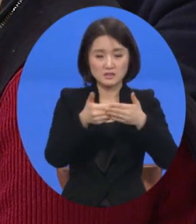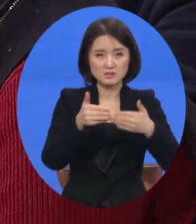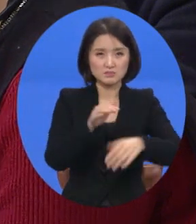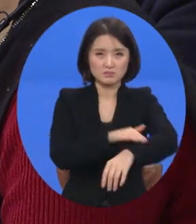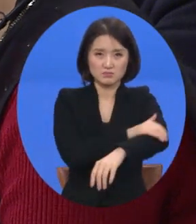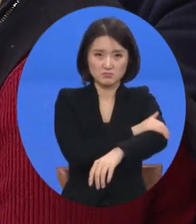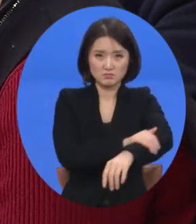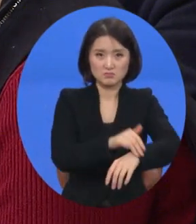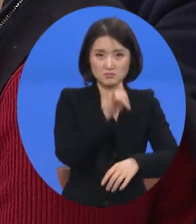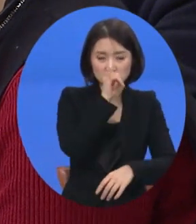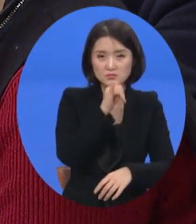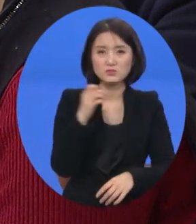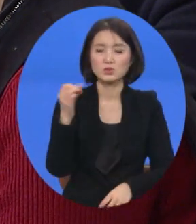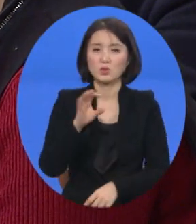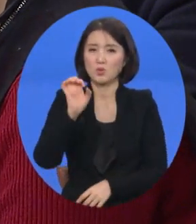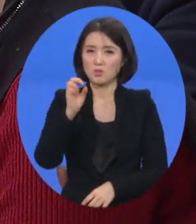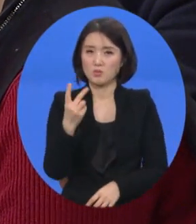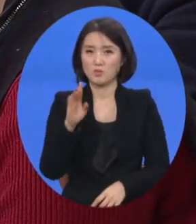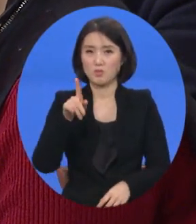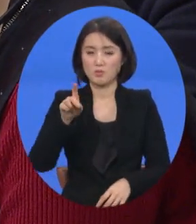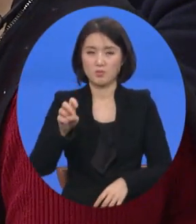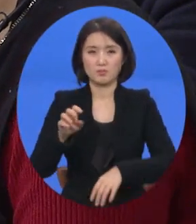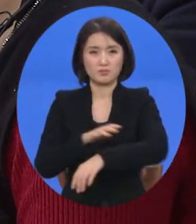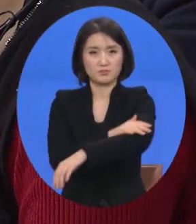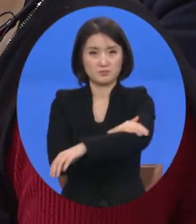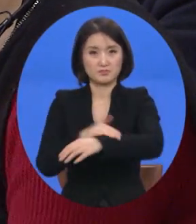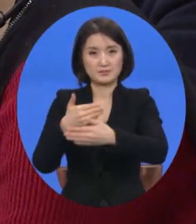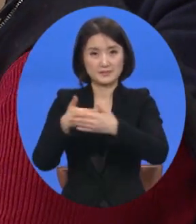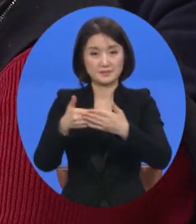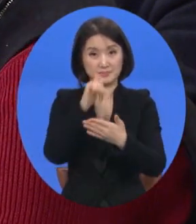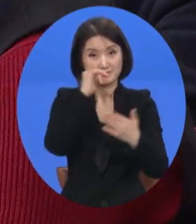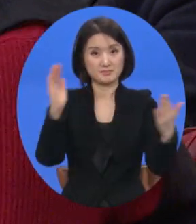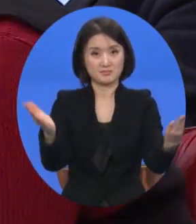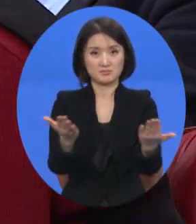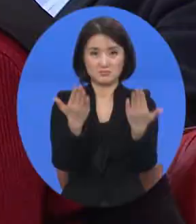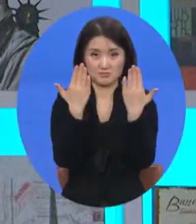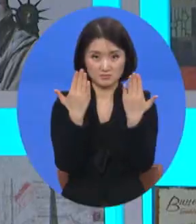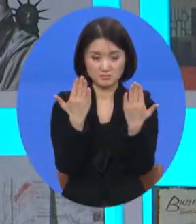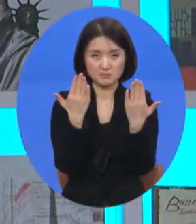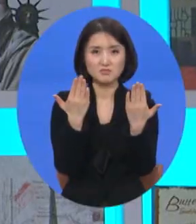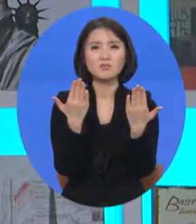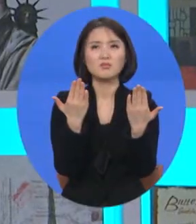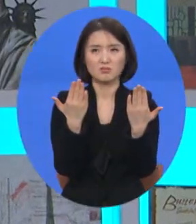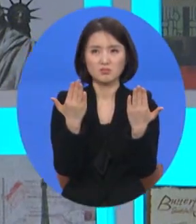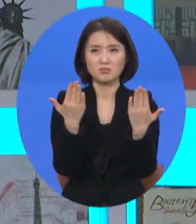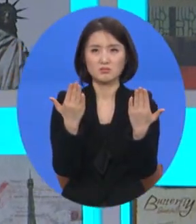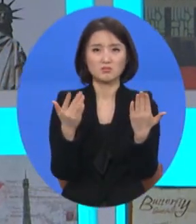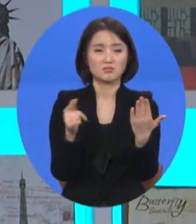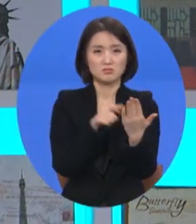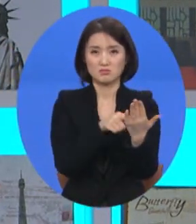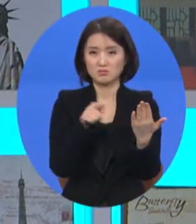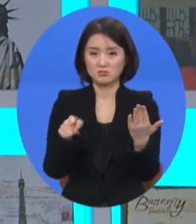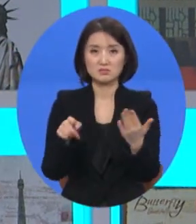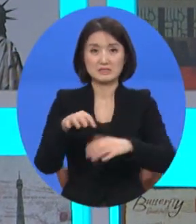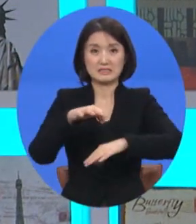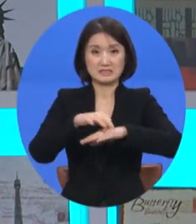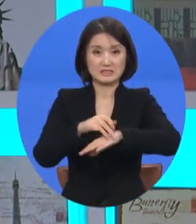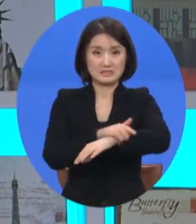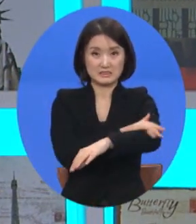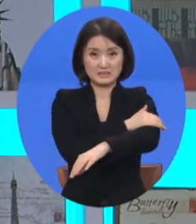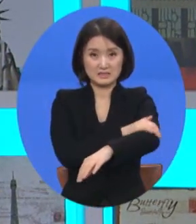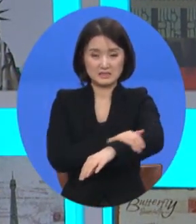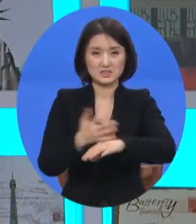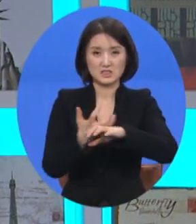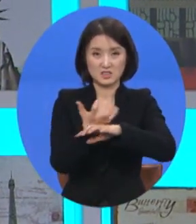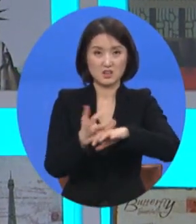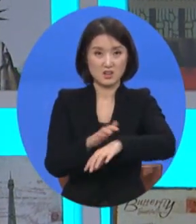가족을 그린 그림이 있는데 모두 다 그 그림들을 보면 호랑이와 표범의 가죽의 있는 무늬를 매우